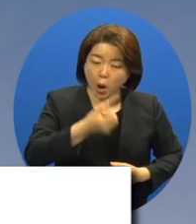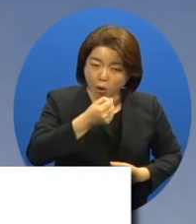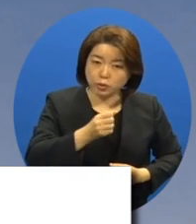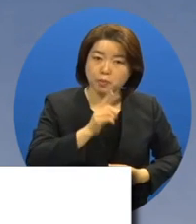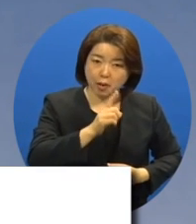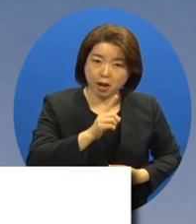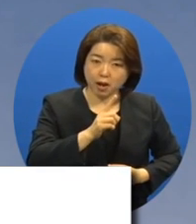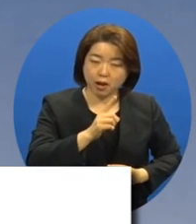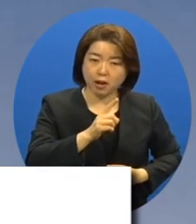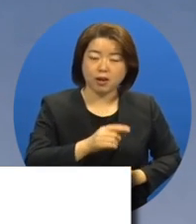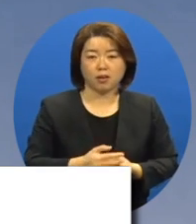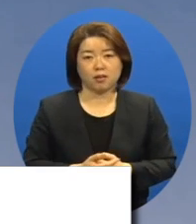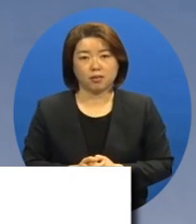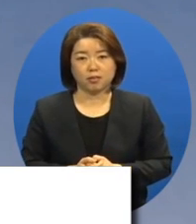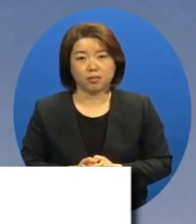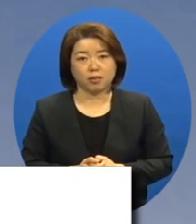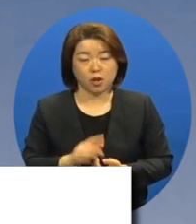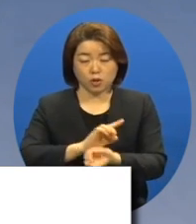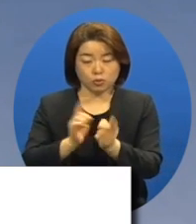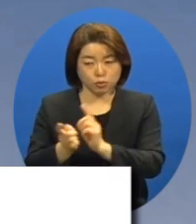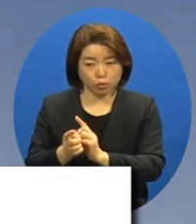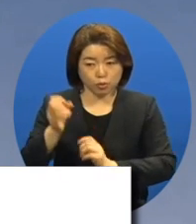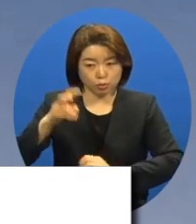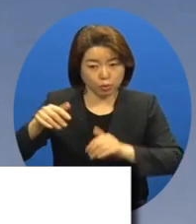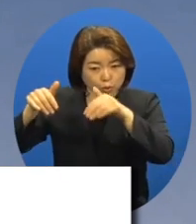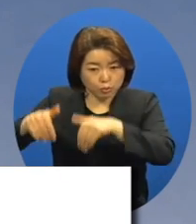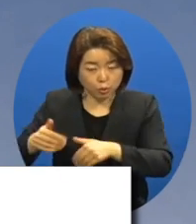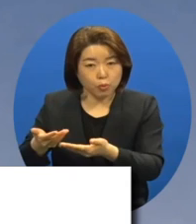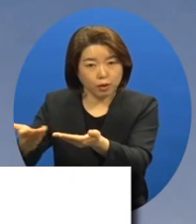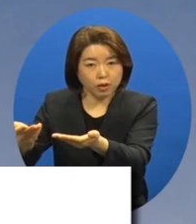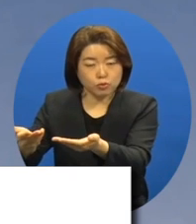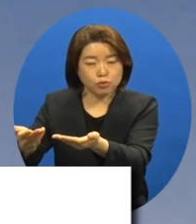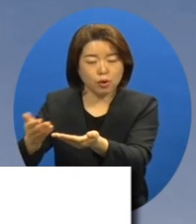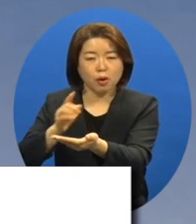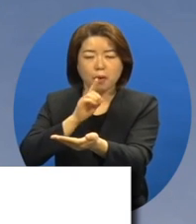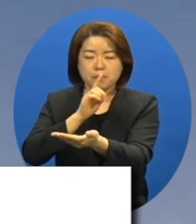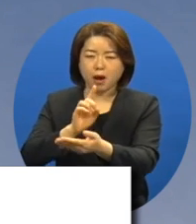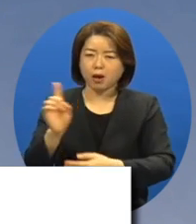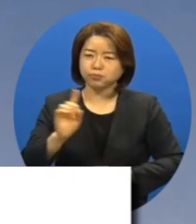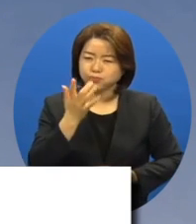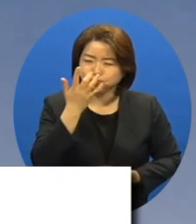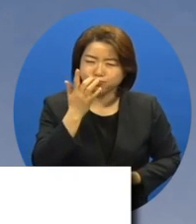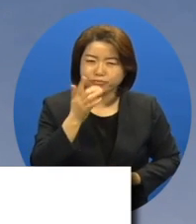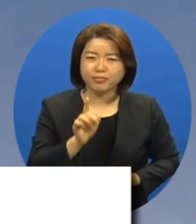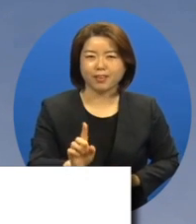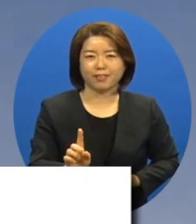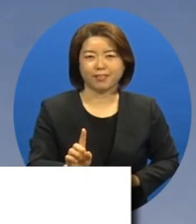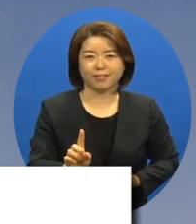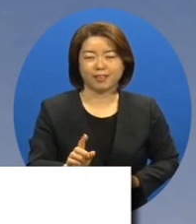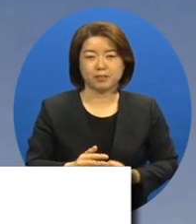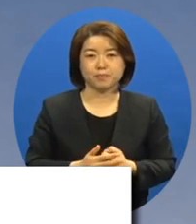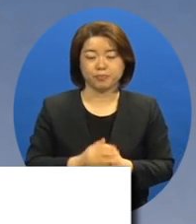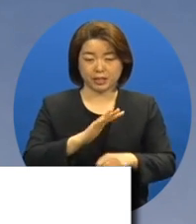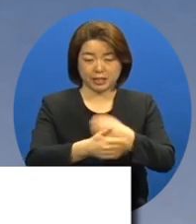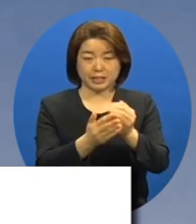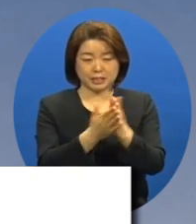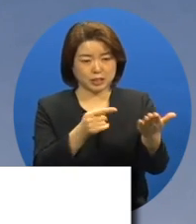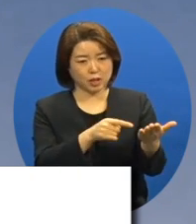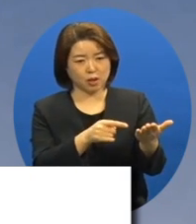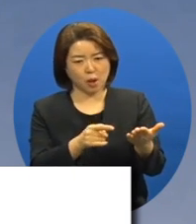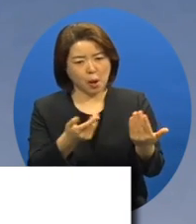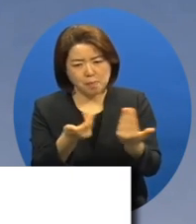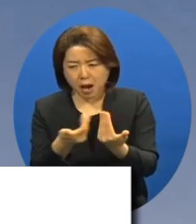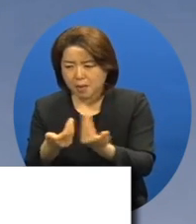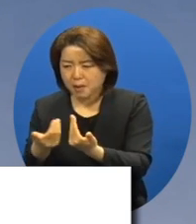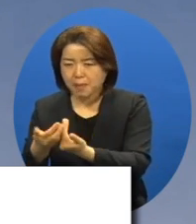해 놓고 서로 종 노릇 하라 고 하는 말은 또 무슨 말씀입니까 성경은 이런 모순되는